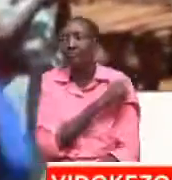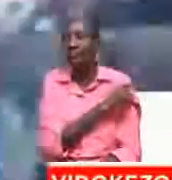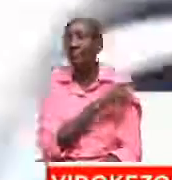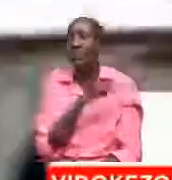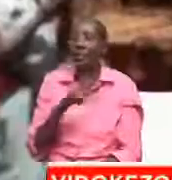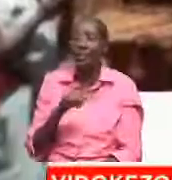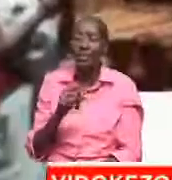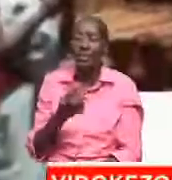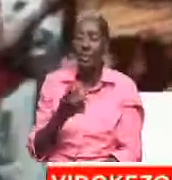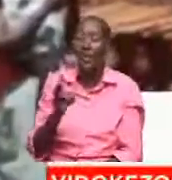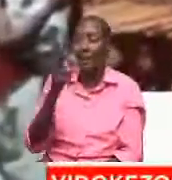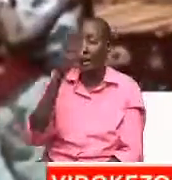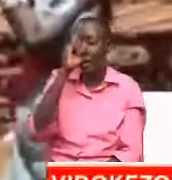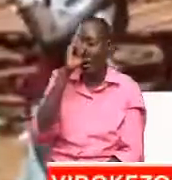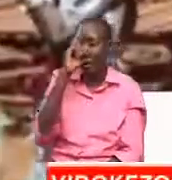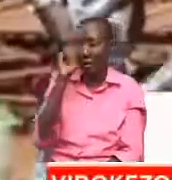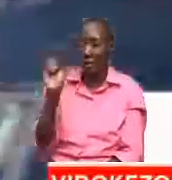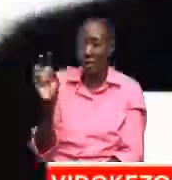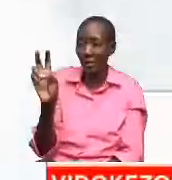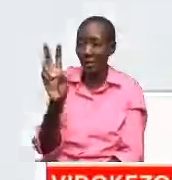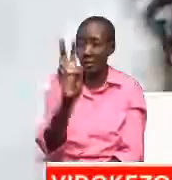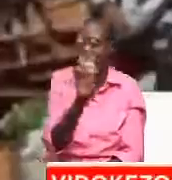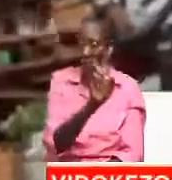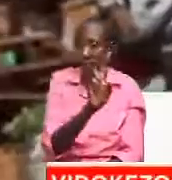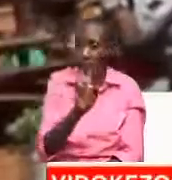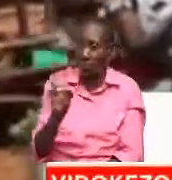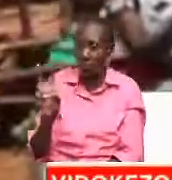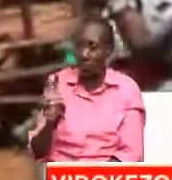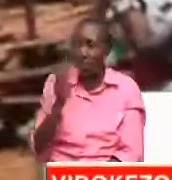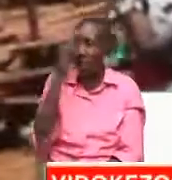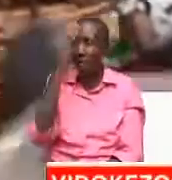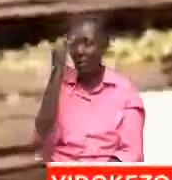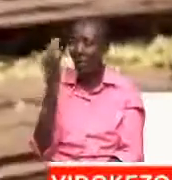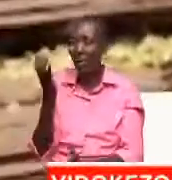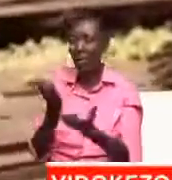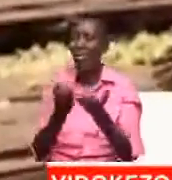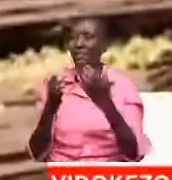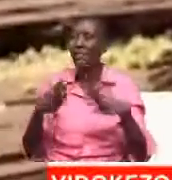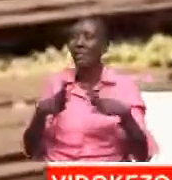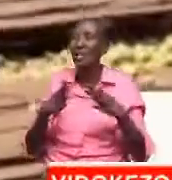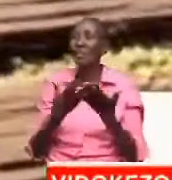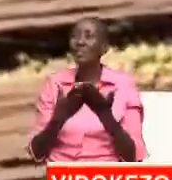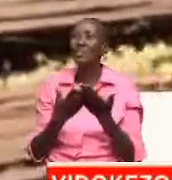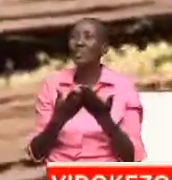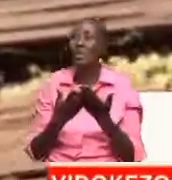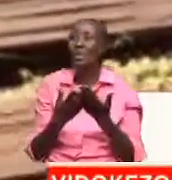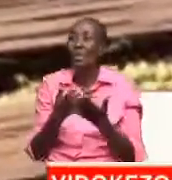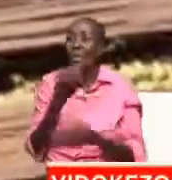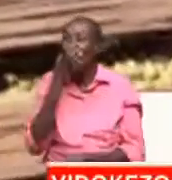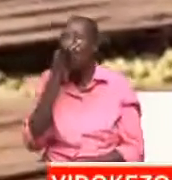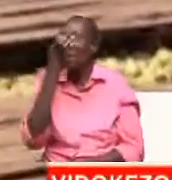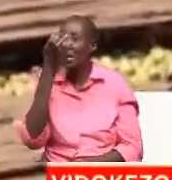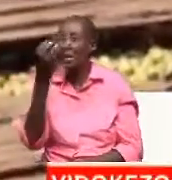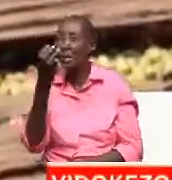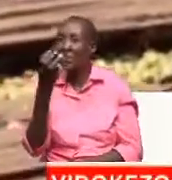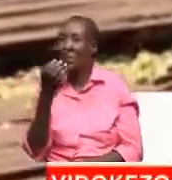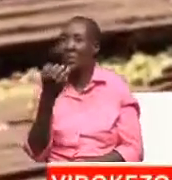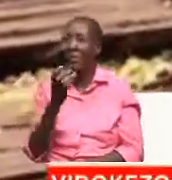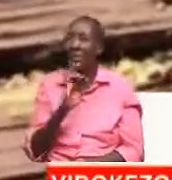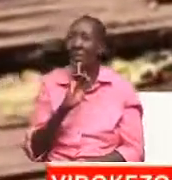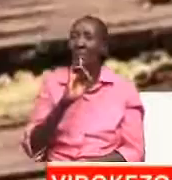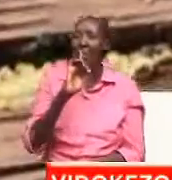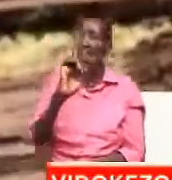na polisi ili kuhakikisha kuwa hamna mfanyibiashara yote ambaye angekiuka agizo kuwa kusiwe na mauzo yote humo